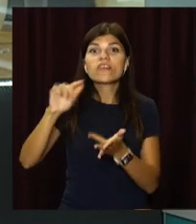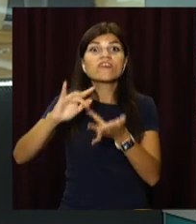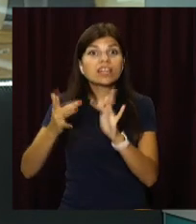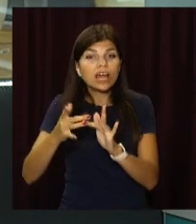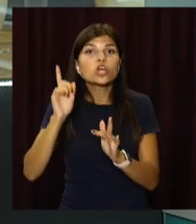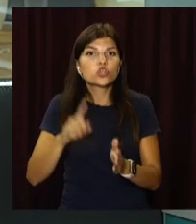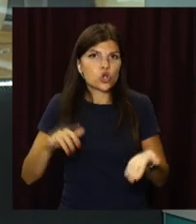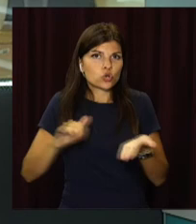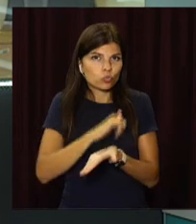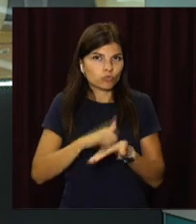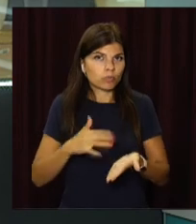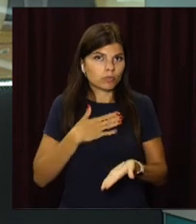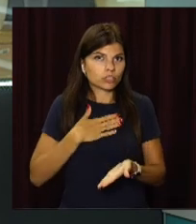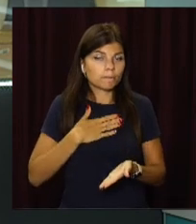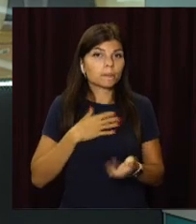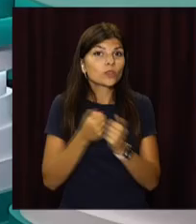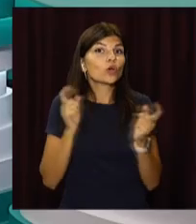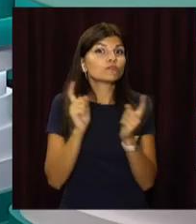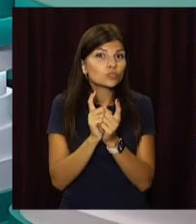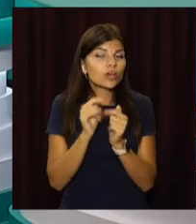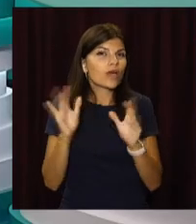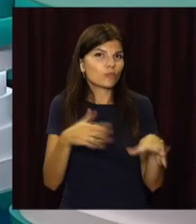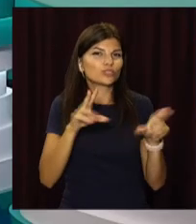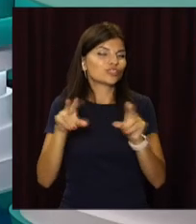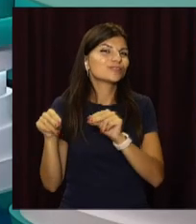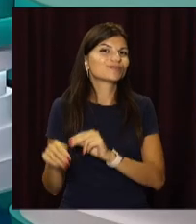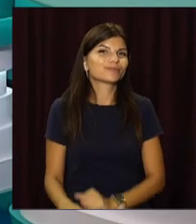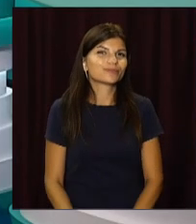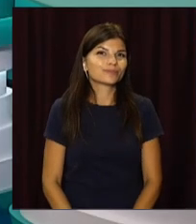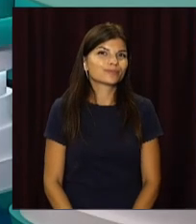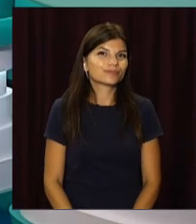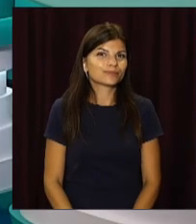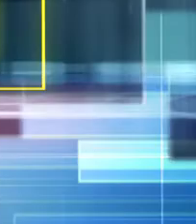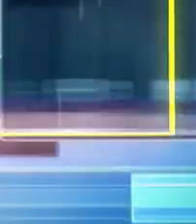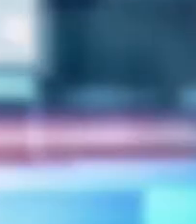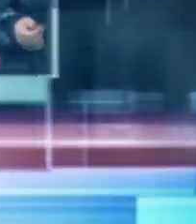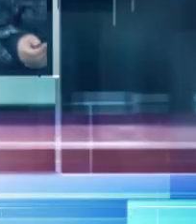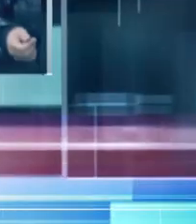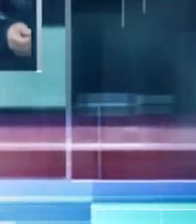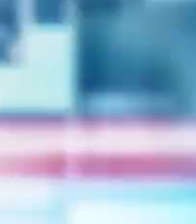сюжети в соціальних мережах та на нашому YouTube-каналі. До зустрічі і нехай щастить!